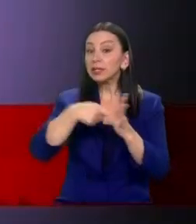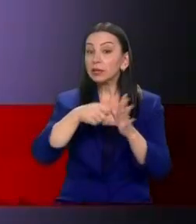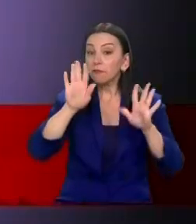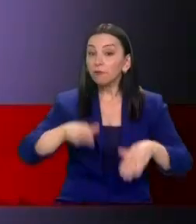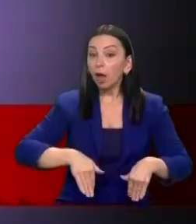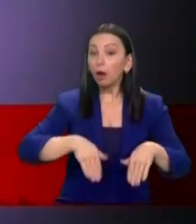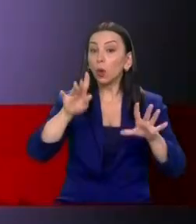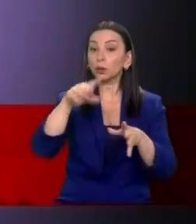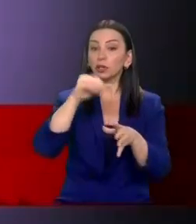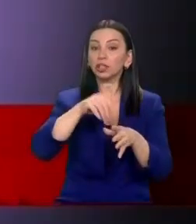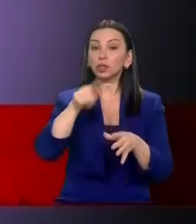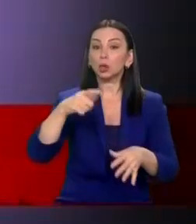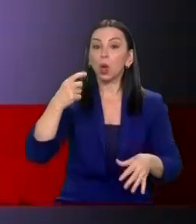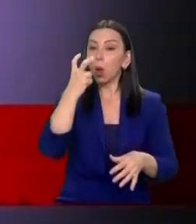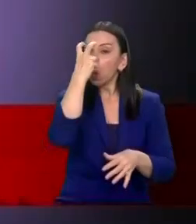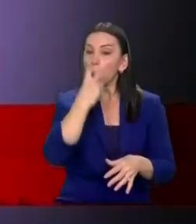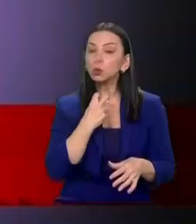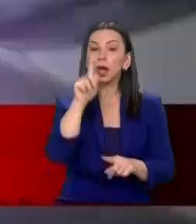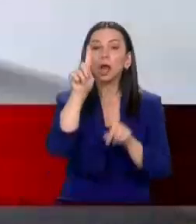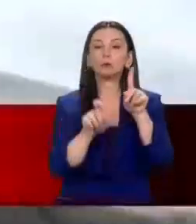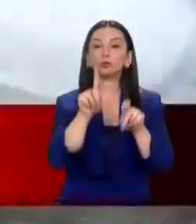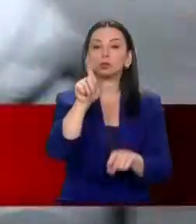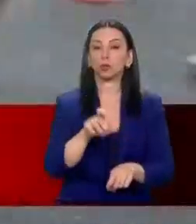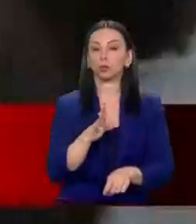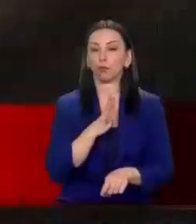olmadığının belirlenebilmesi için özenle sorular hazırlandı.